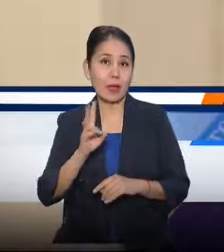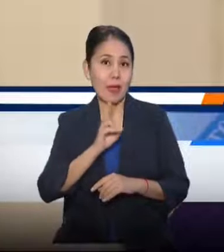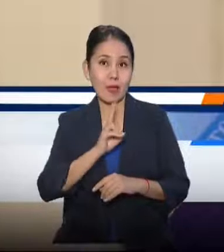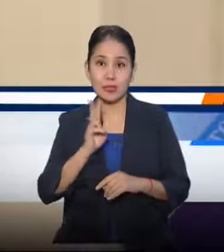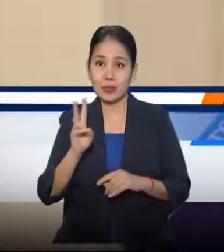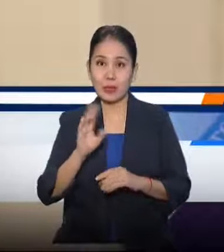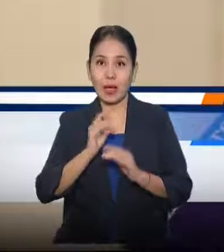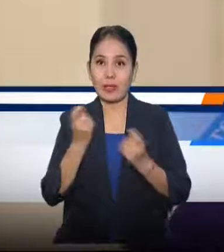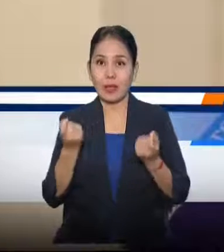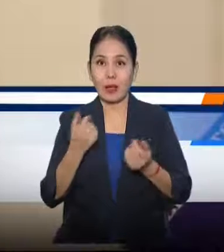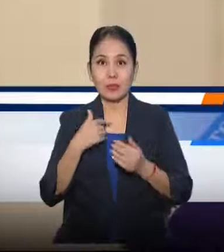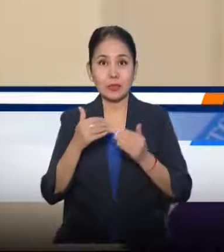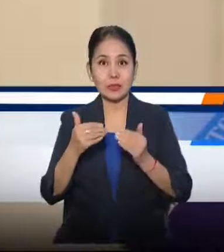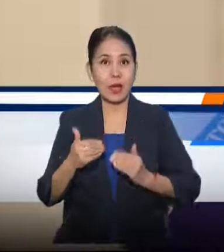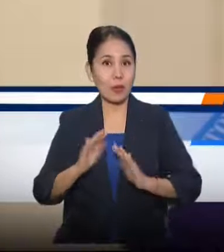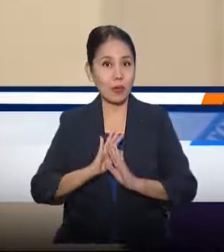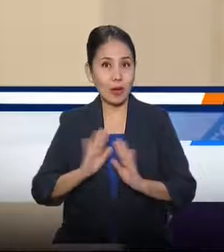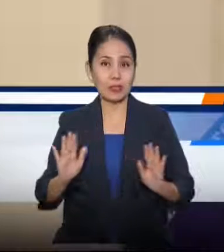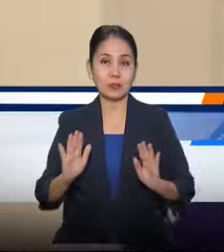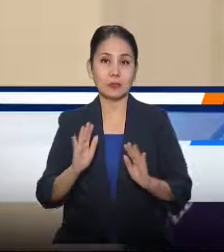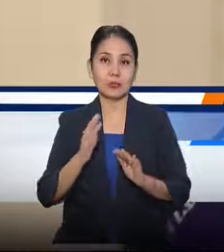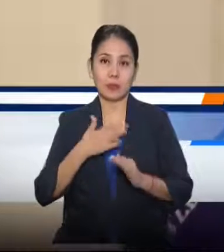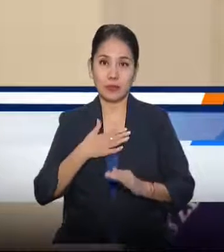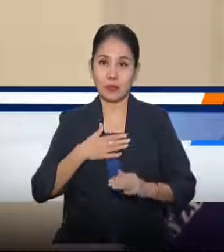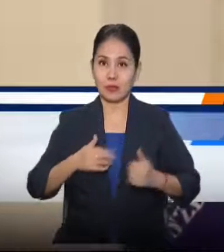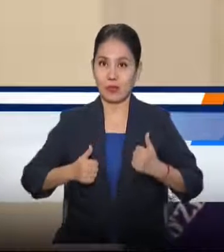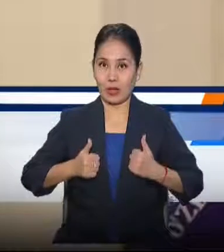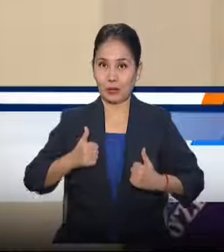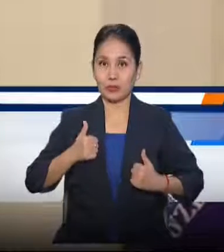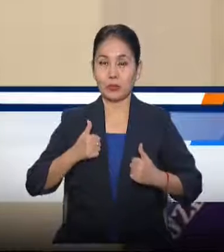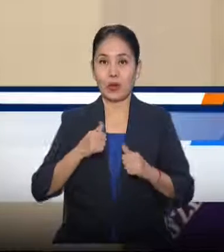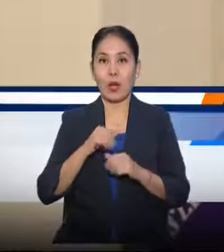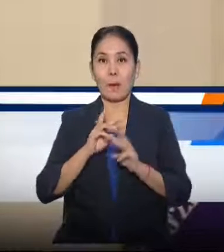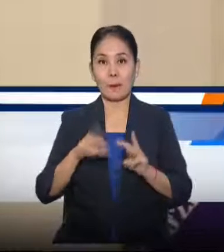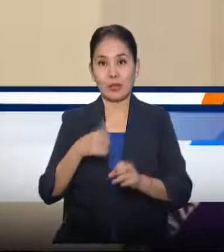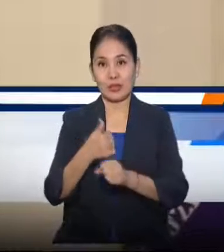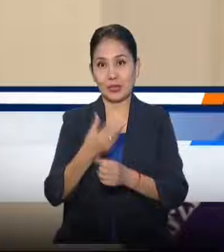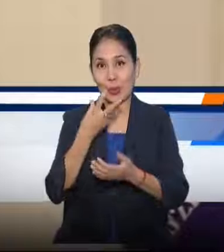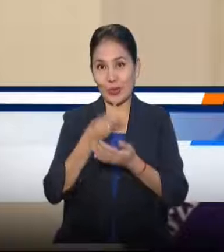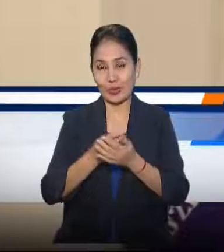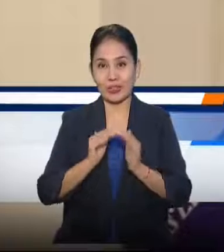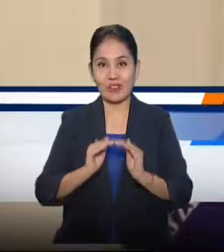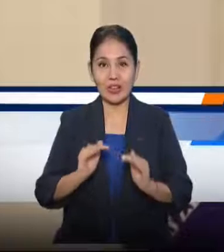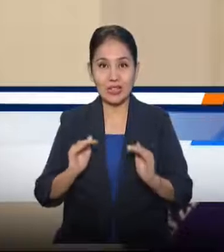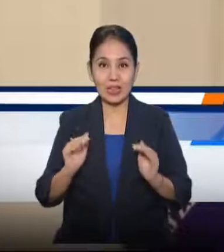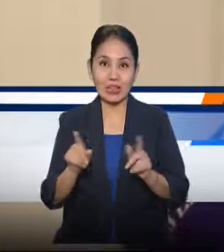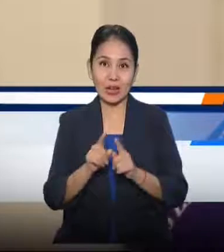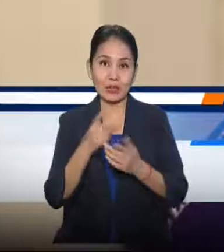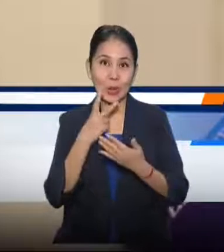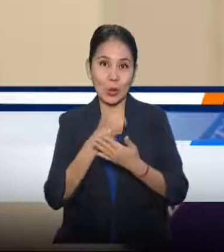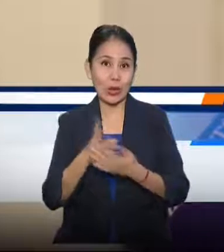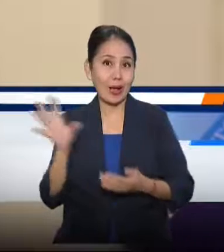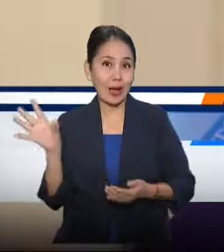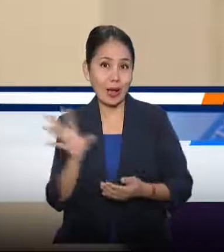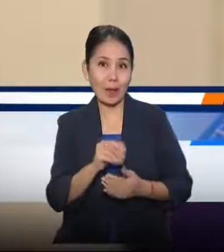kam emasligimizni ko'rsatib bilib, shu bizning faxrimiz bo'lib, mana shu prezidentimiz o'zining farzandlaridek ko'rib, shu qalbimdagi